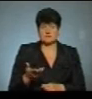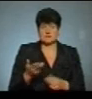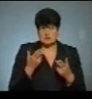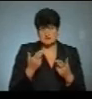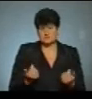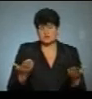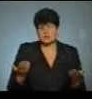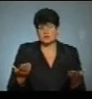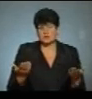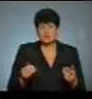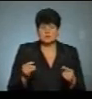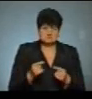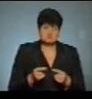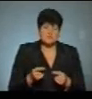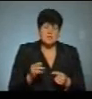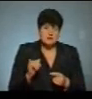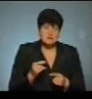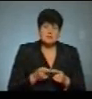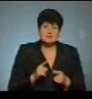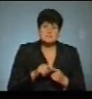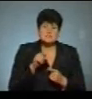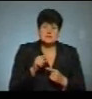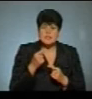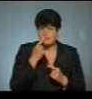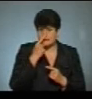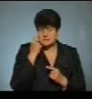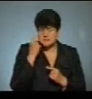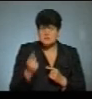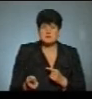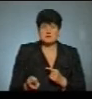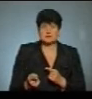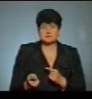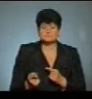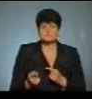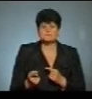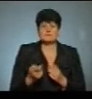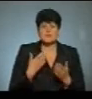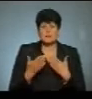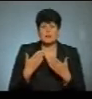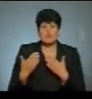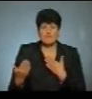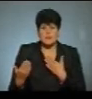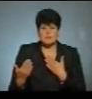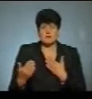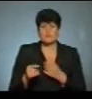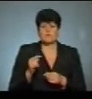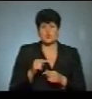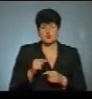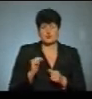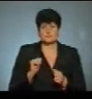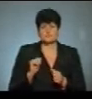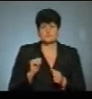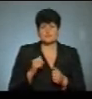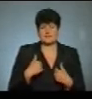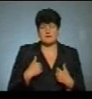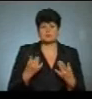звичайна річ. І відповідно оце дистанційне спілкування, воно